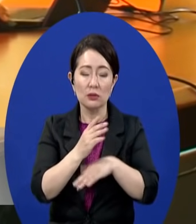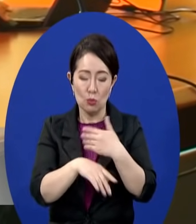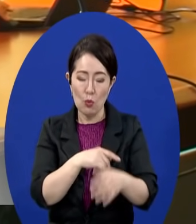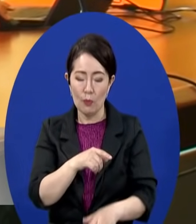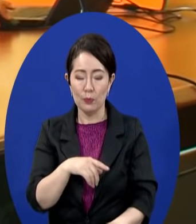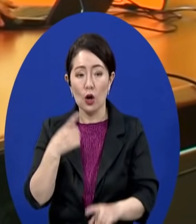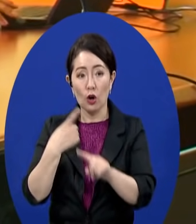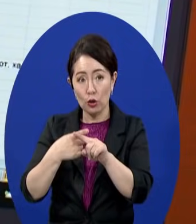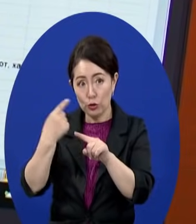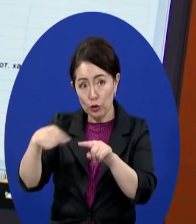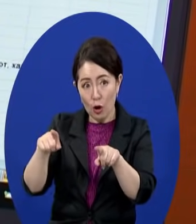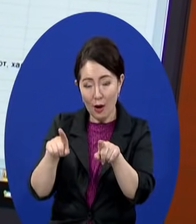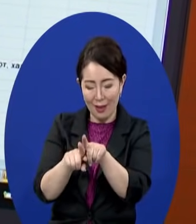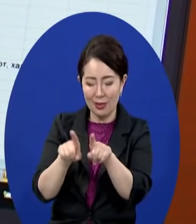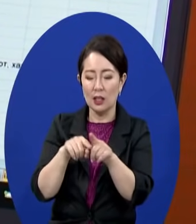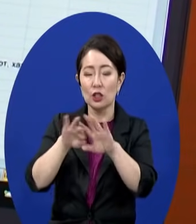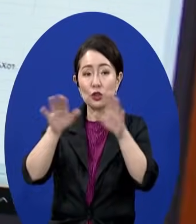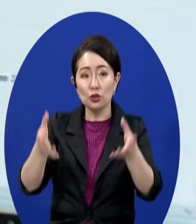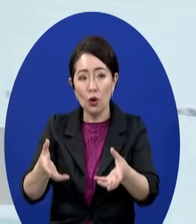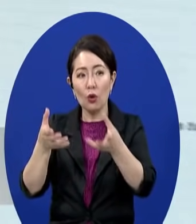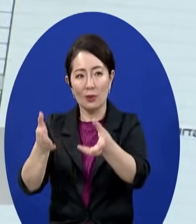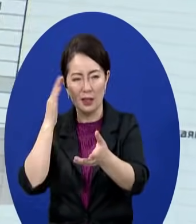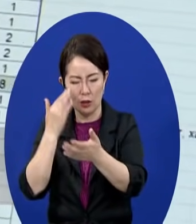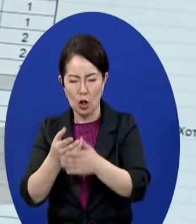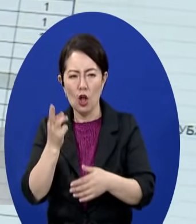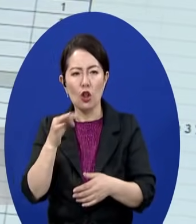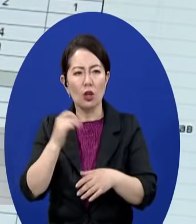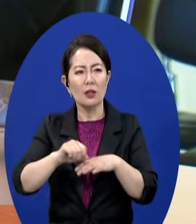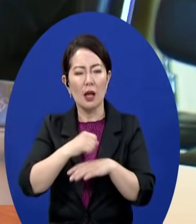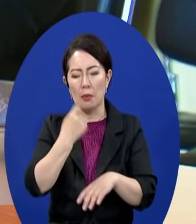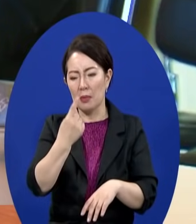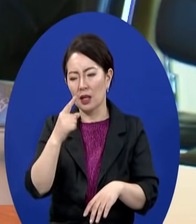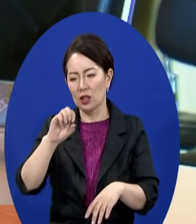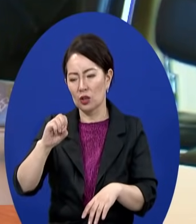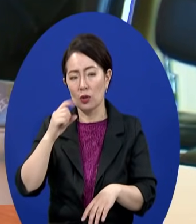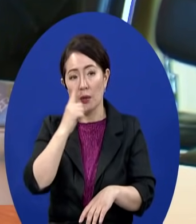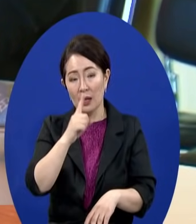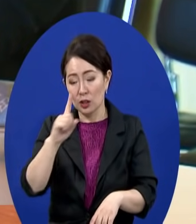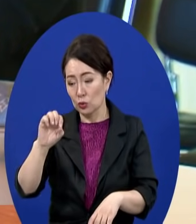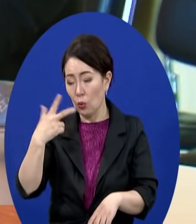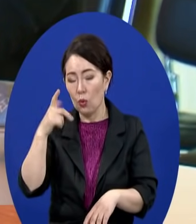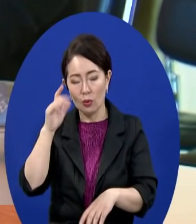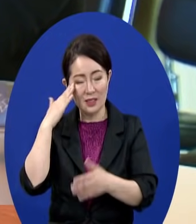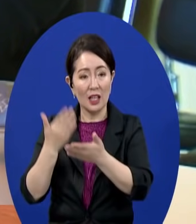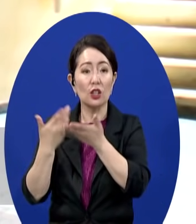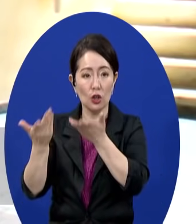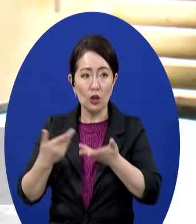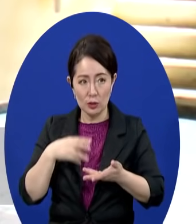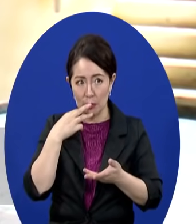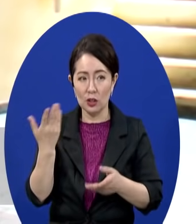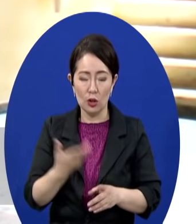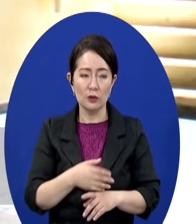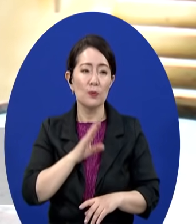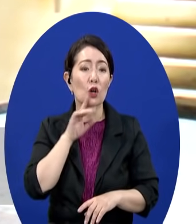орон нутгад мөн зөөврийн хайрцагаар санал авж байна. Дорнотой аймагт 1103 иргэн санал өгснөйг орон нутгаас мэдээллээ. Өнөөдөр